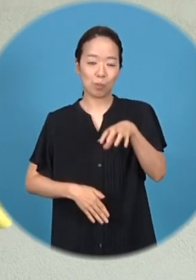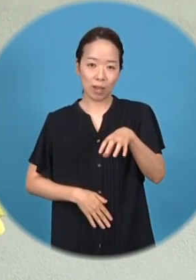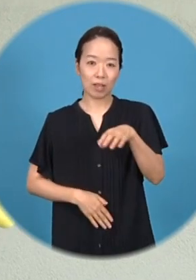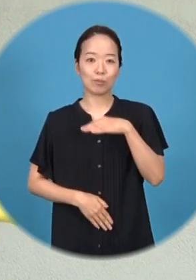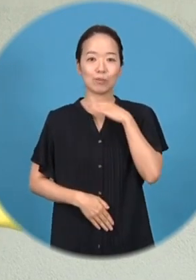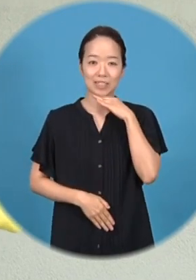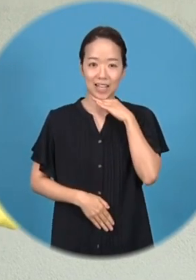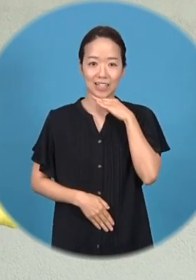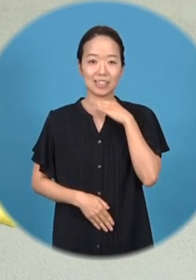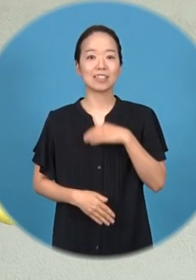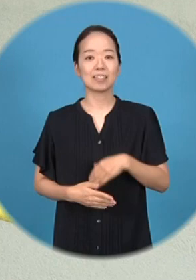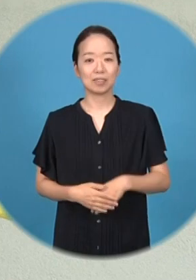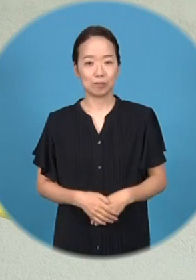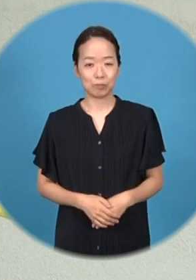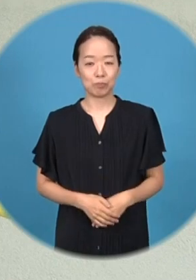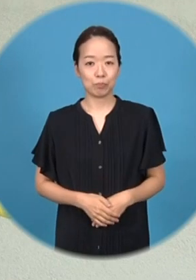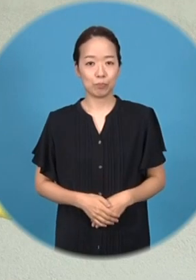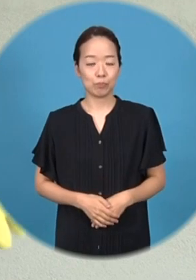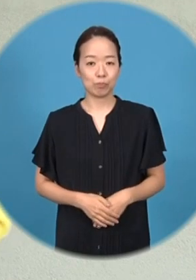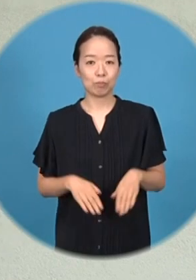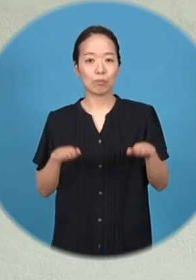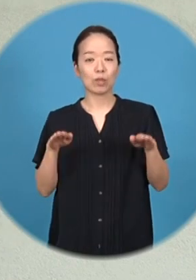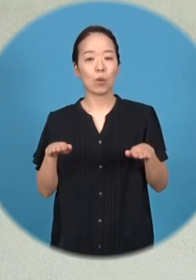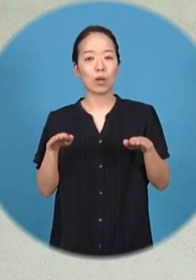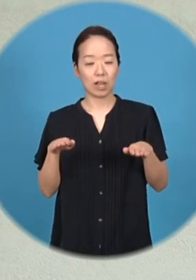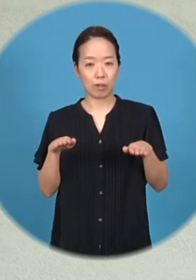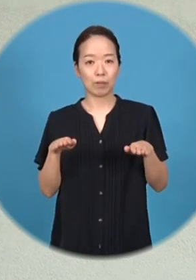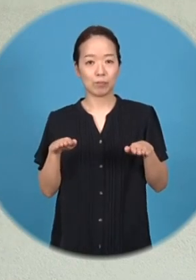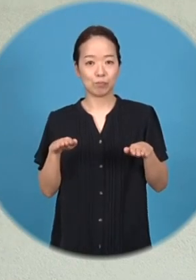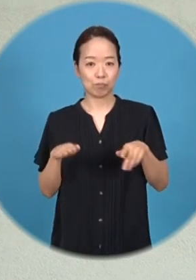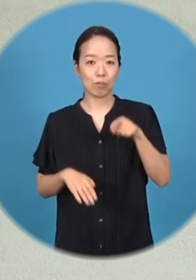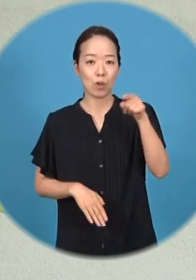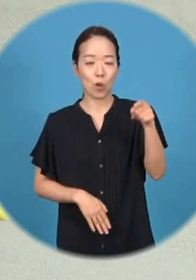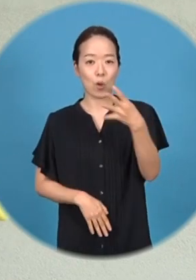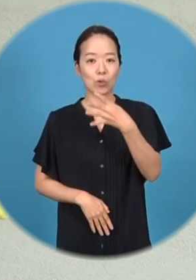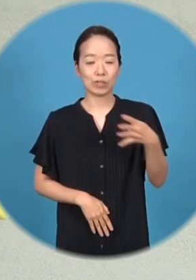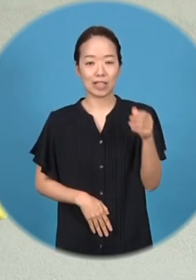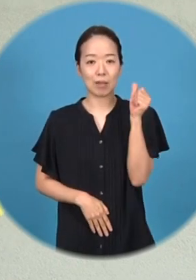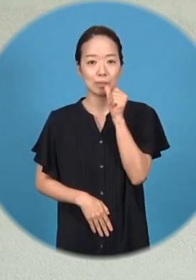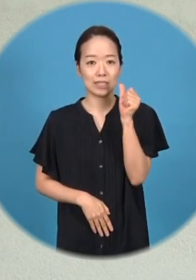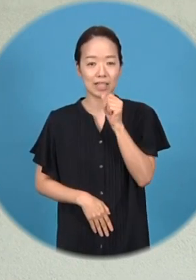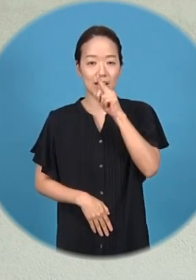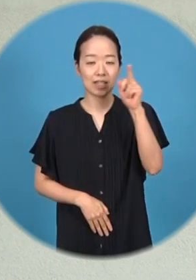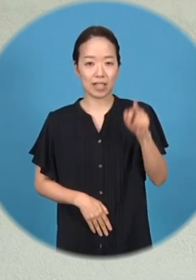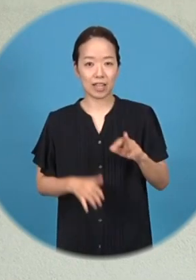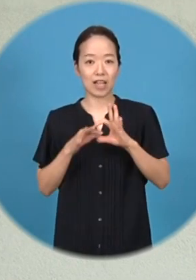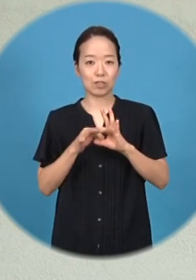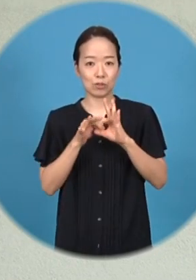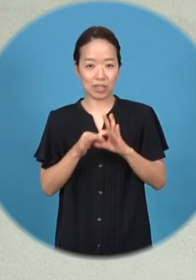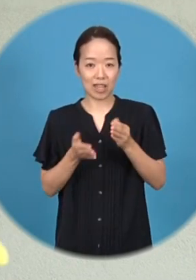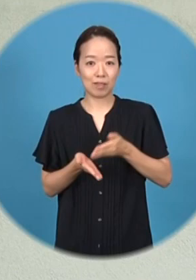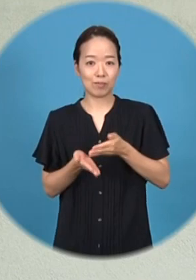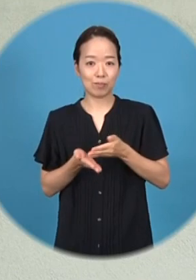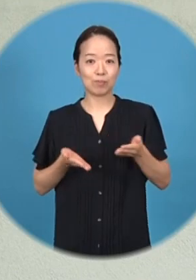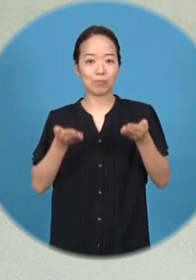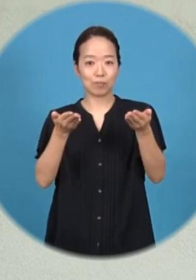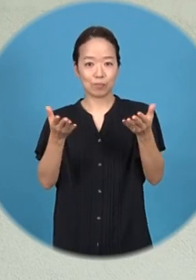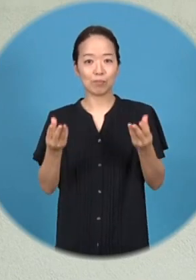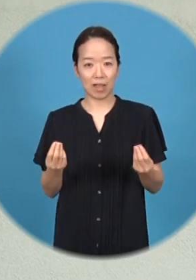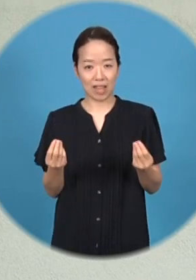ますね。今回は中部山岳国立公園奥飛騨ビジターセンターについてお伝えしました。